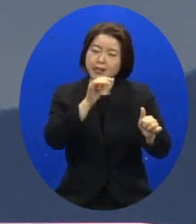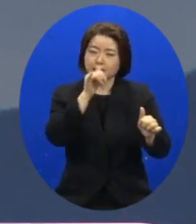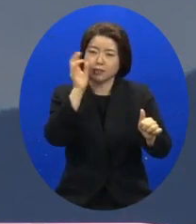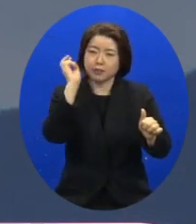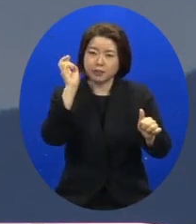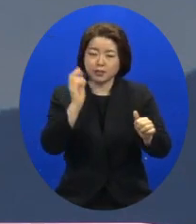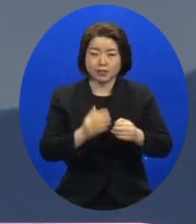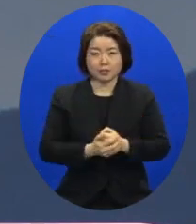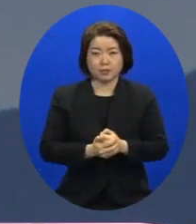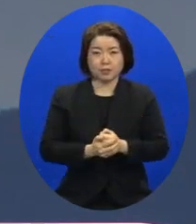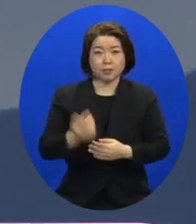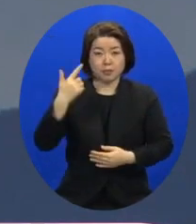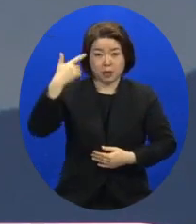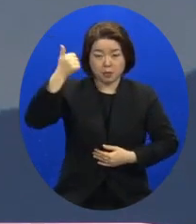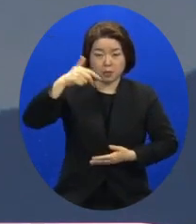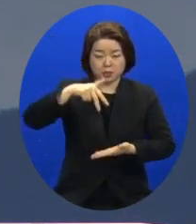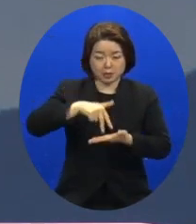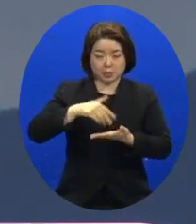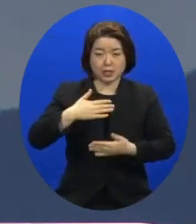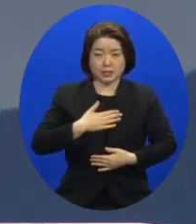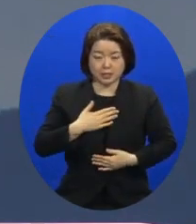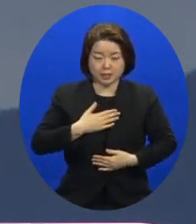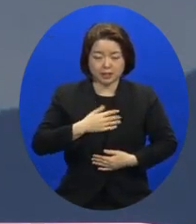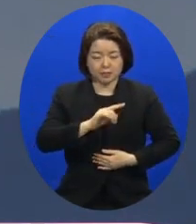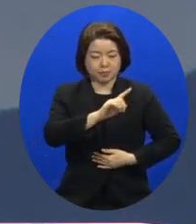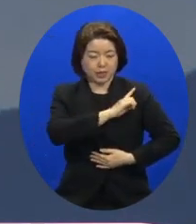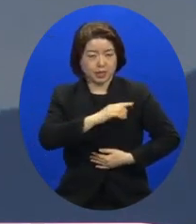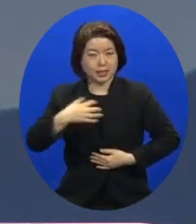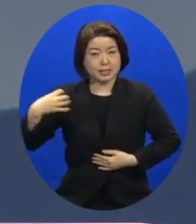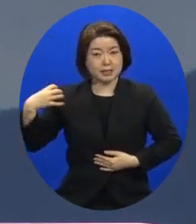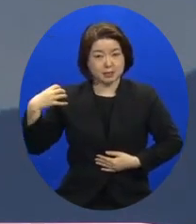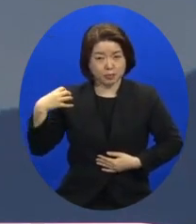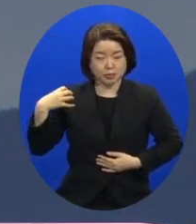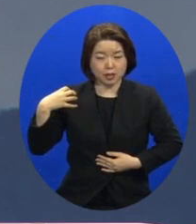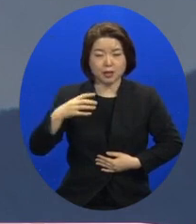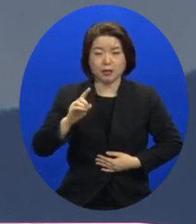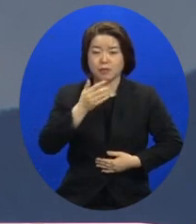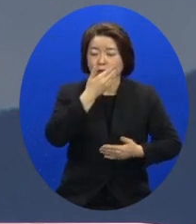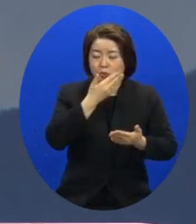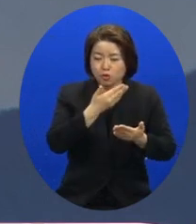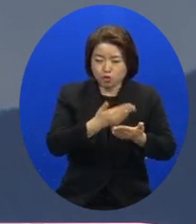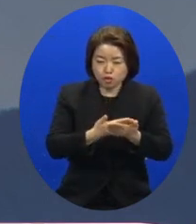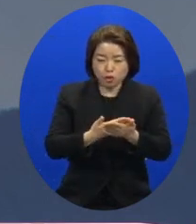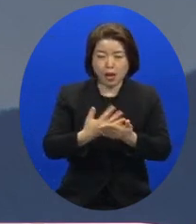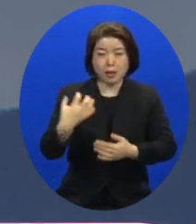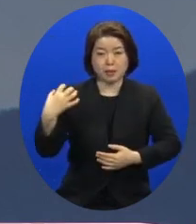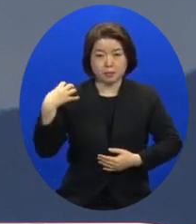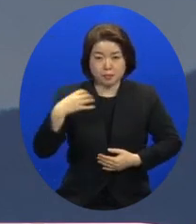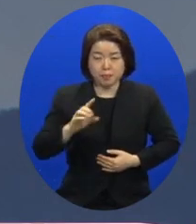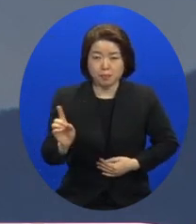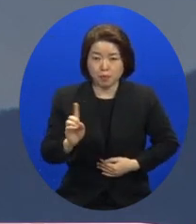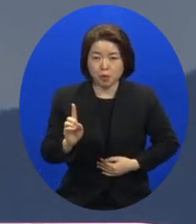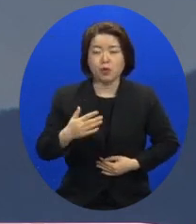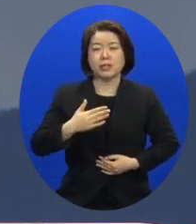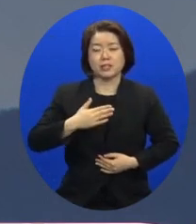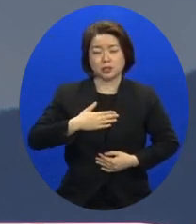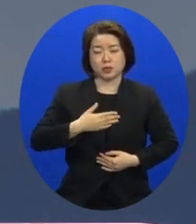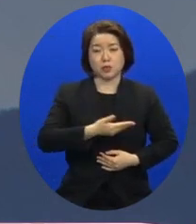목사로서 제게 가장 부담스럽고 또 중요한 사명이라고 생각하는 것은 저와 여러분이